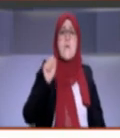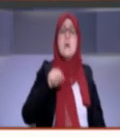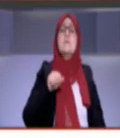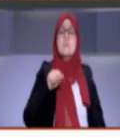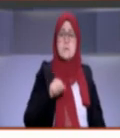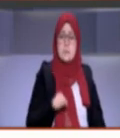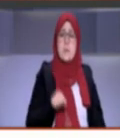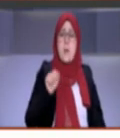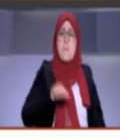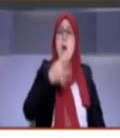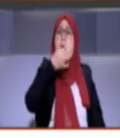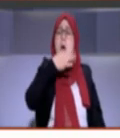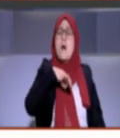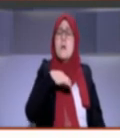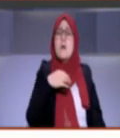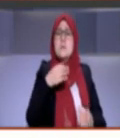الكمامات